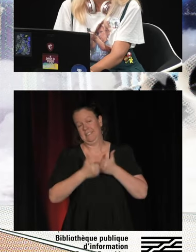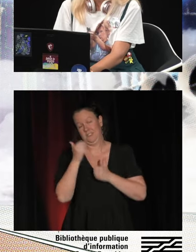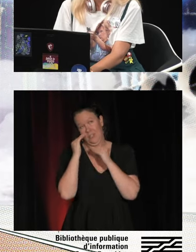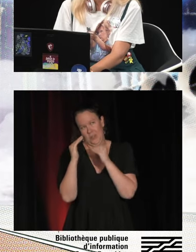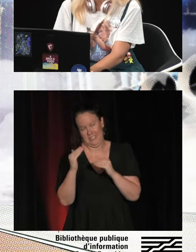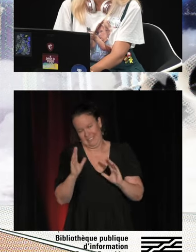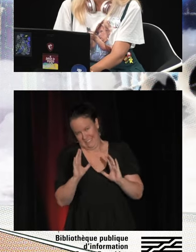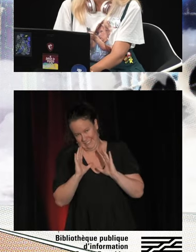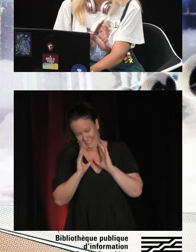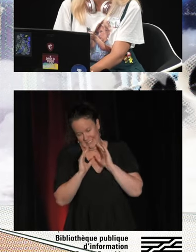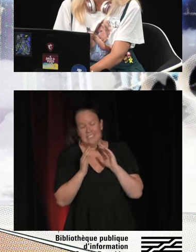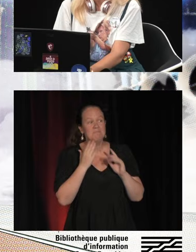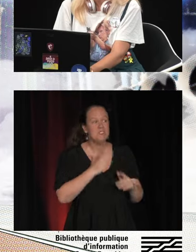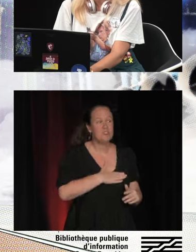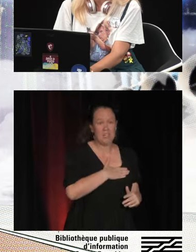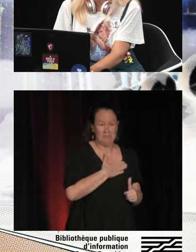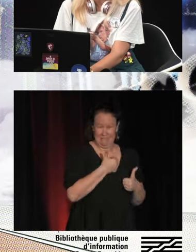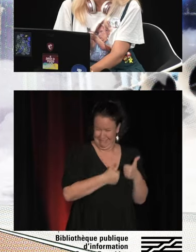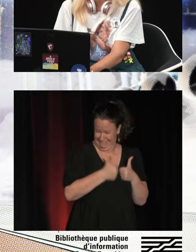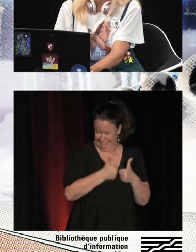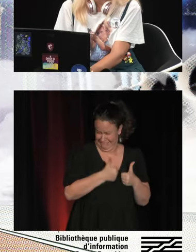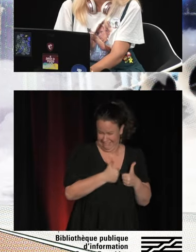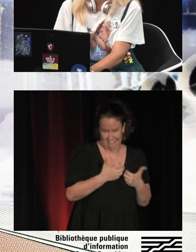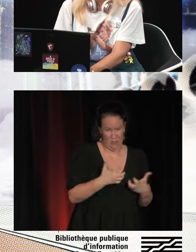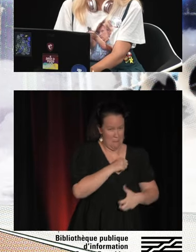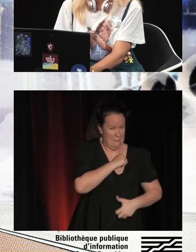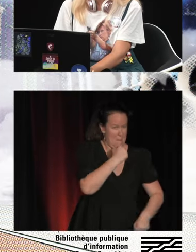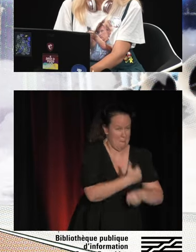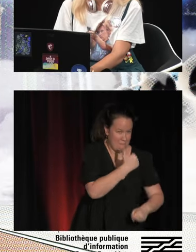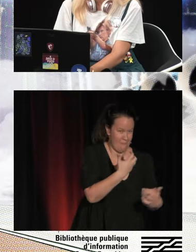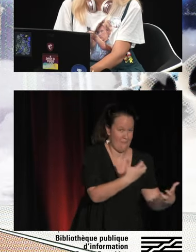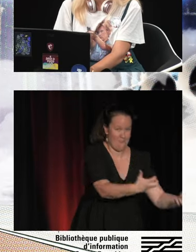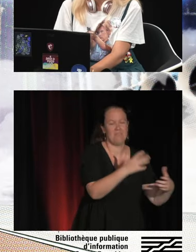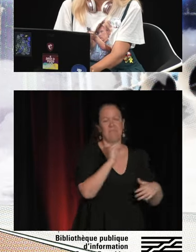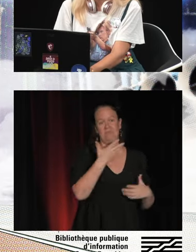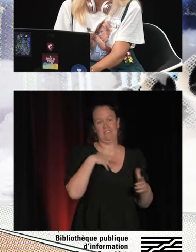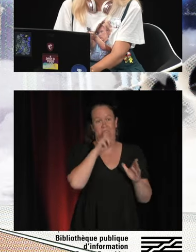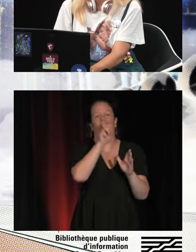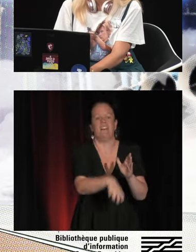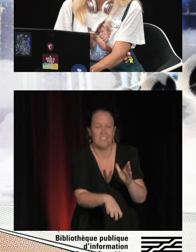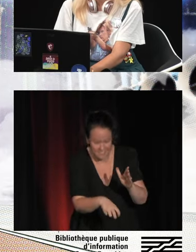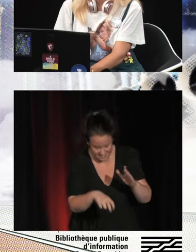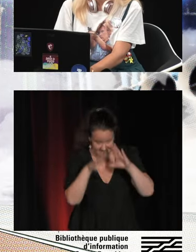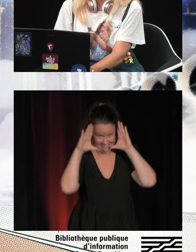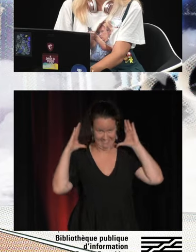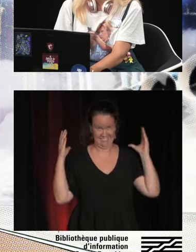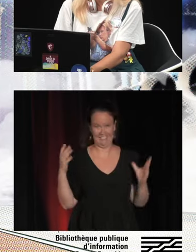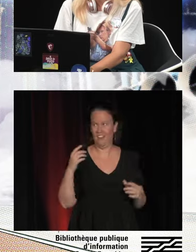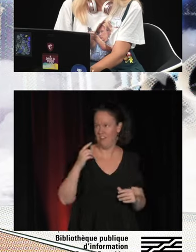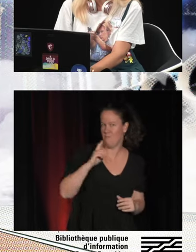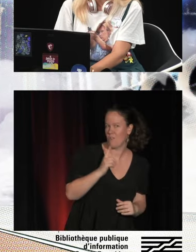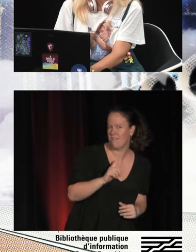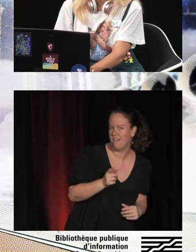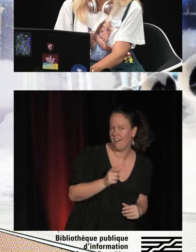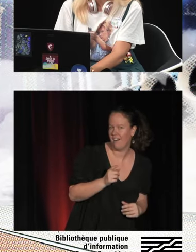que quand j'aime bien quelque chose, bah, je vais forcément le speedrunner. Donc c'est comme ça que je suis tombée dans le piège de me dire hey, est-ce qu'on n'aurait pas